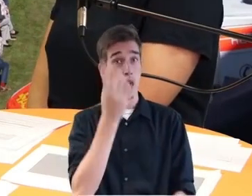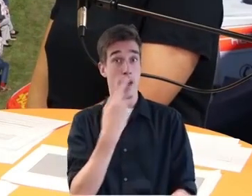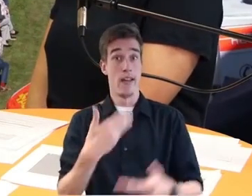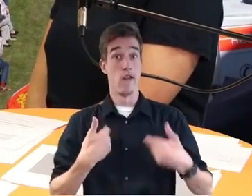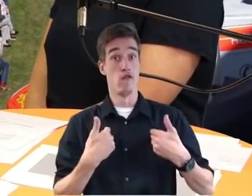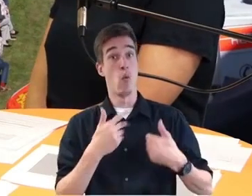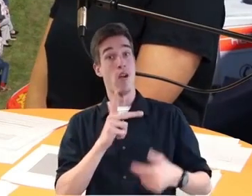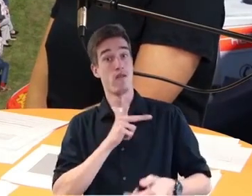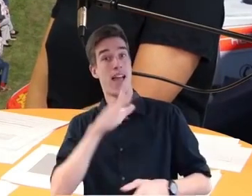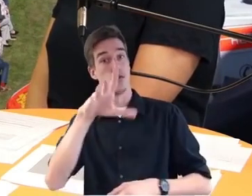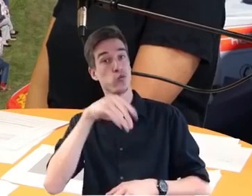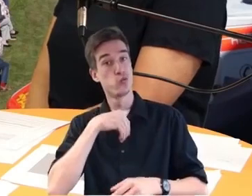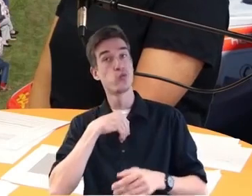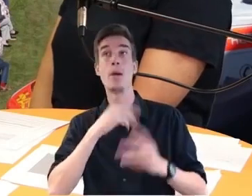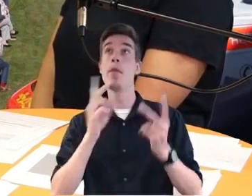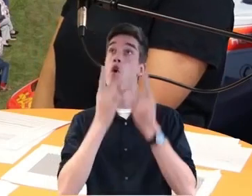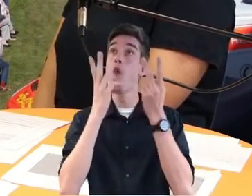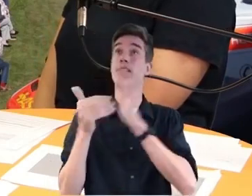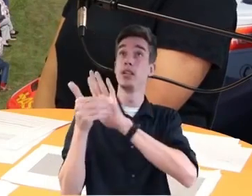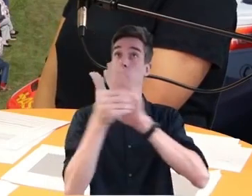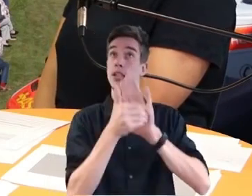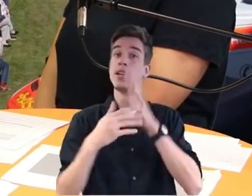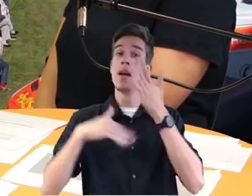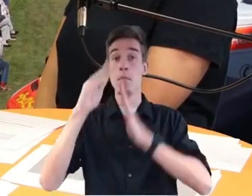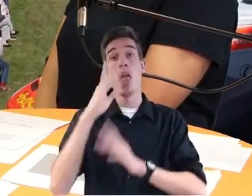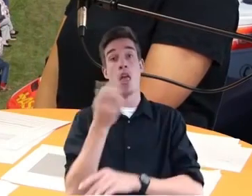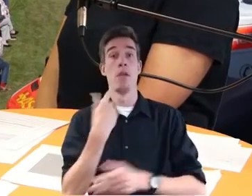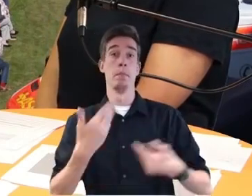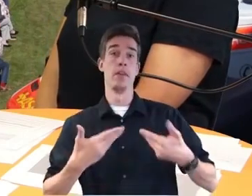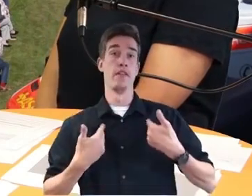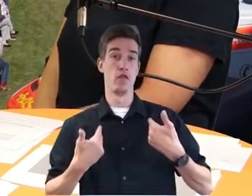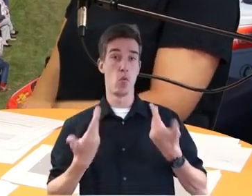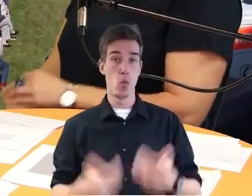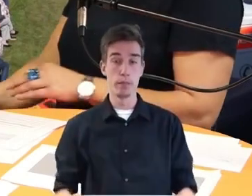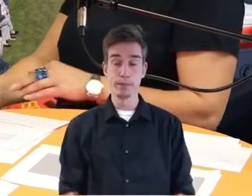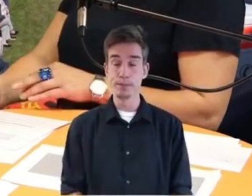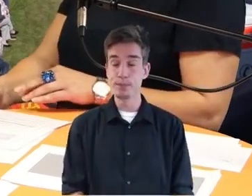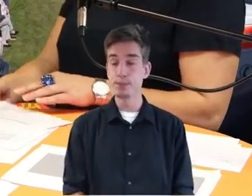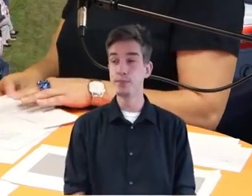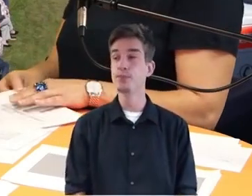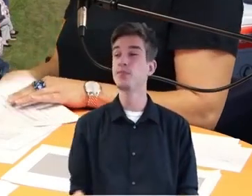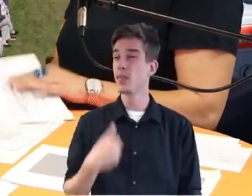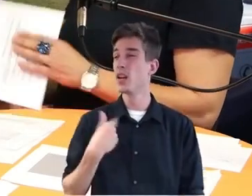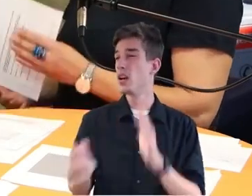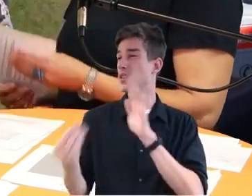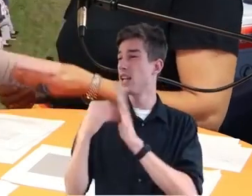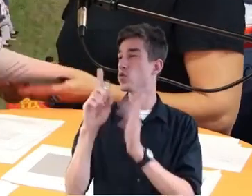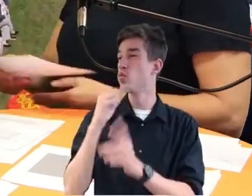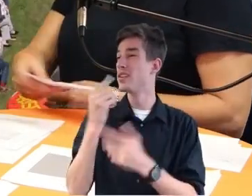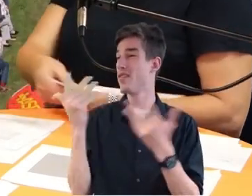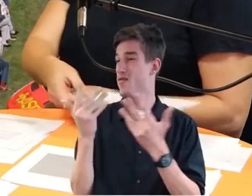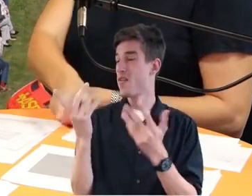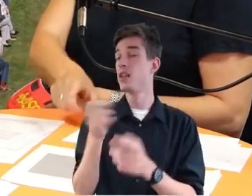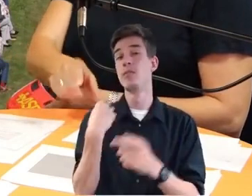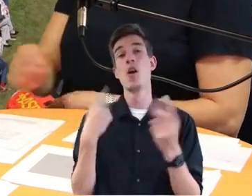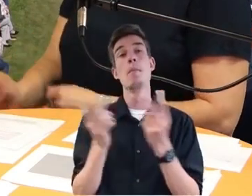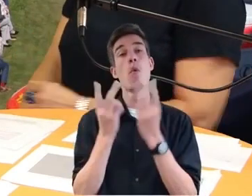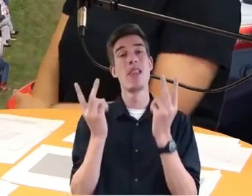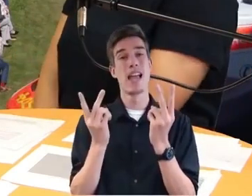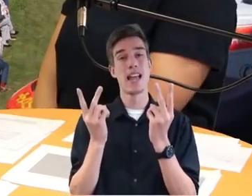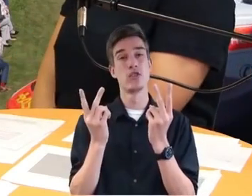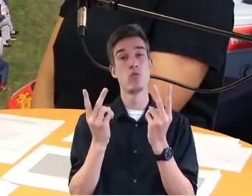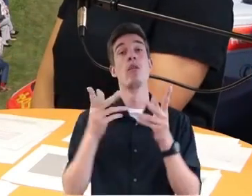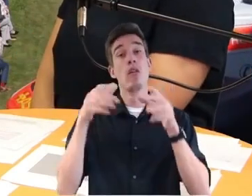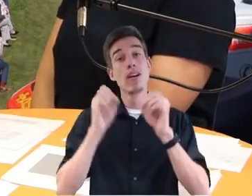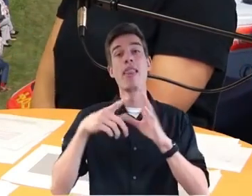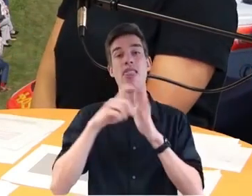wenn sie es mit uns in die Fläche bringen. Genau. Und was man dazu vielleicht auch noch sagen kann, natürlich sind all unsere Publikationen auch